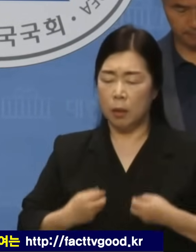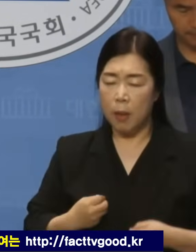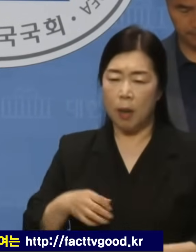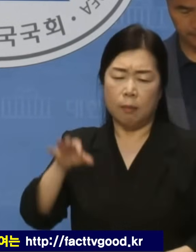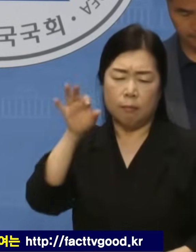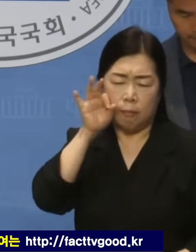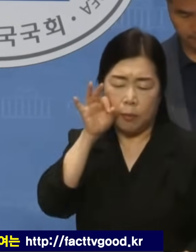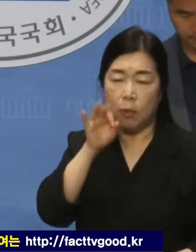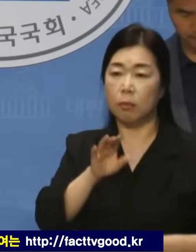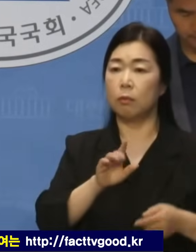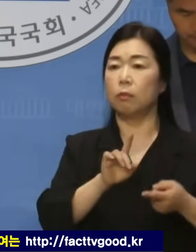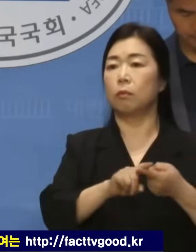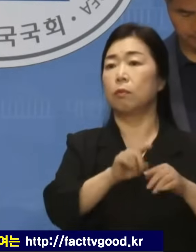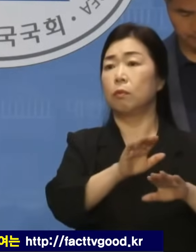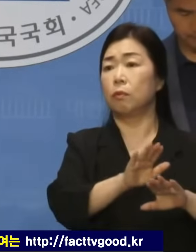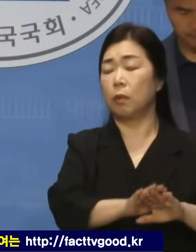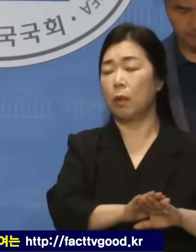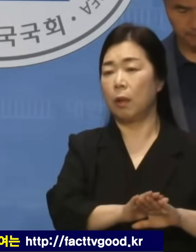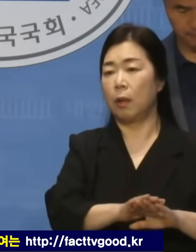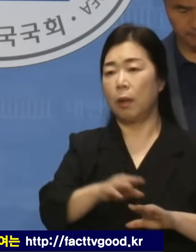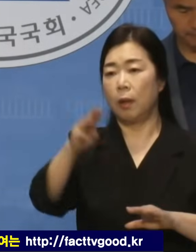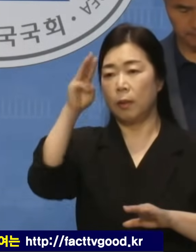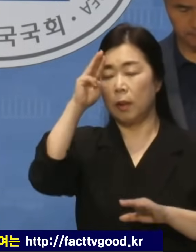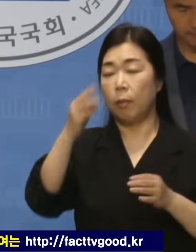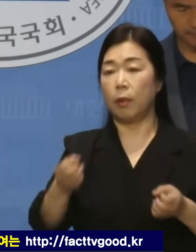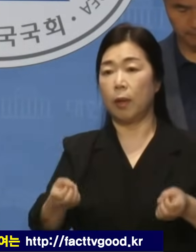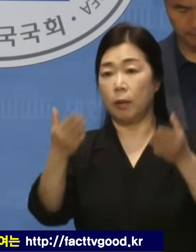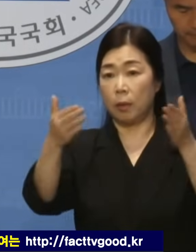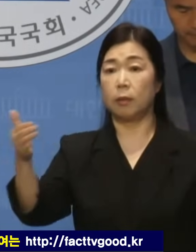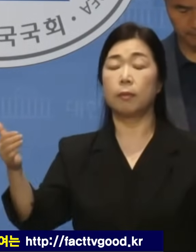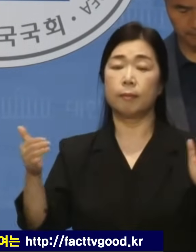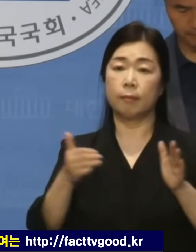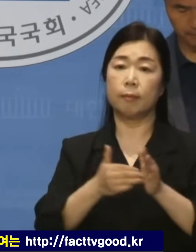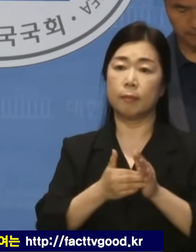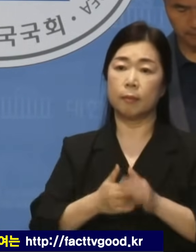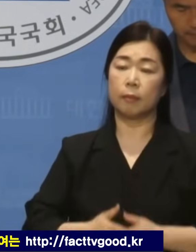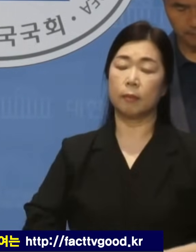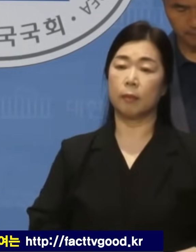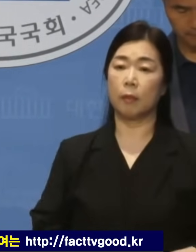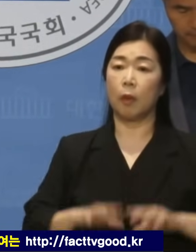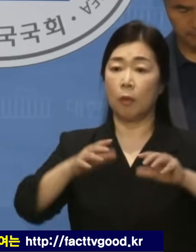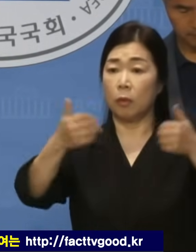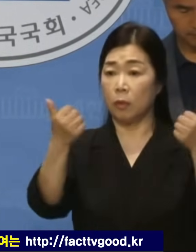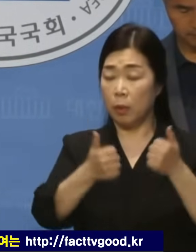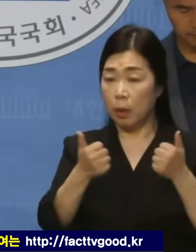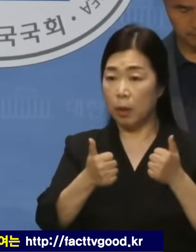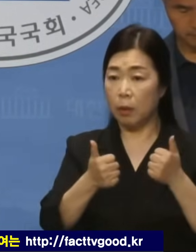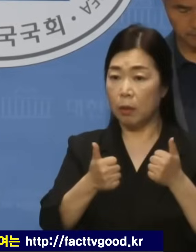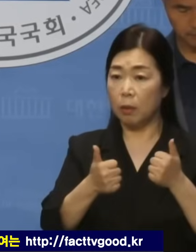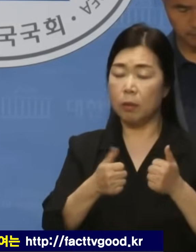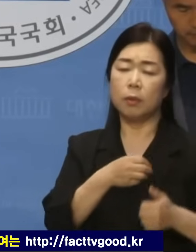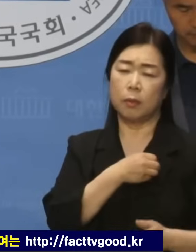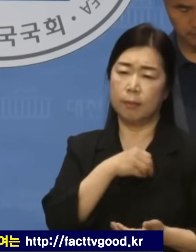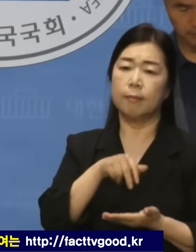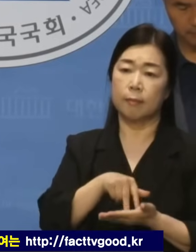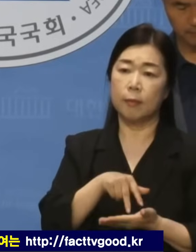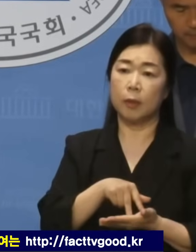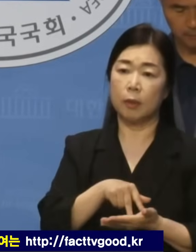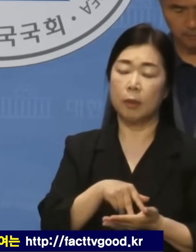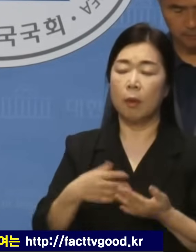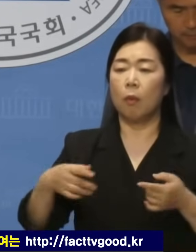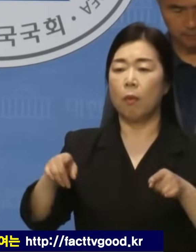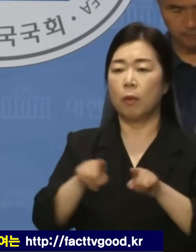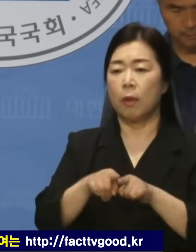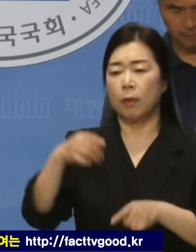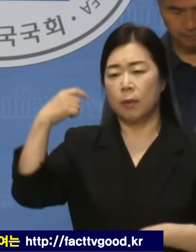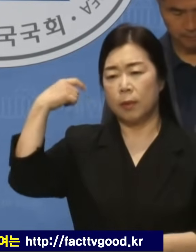채 젠버리 대회는 끝났습니다. 국회 일원으로서 공동의